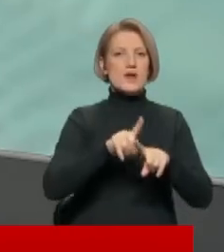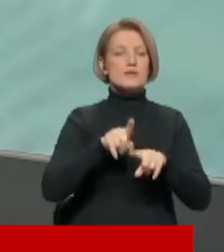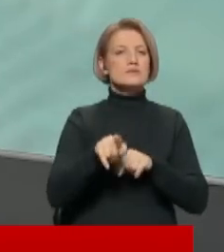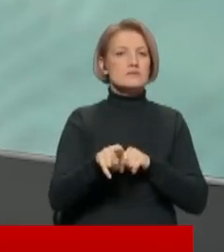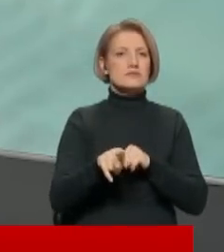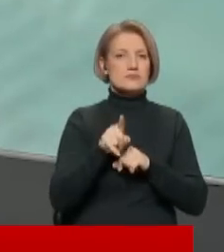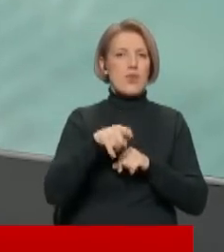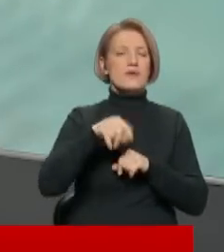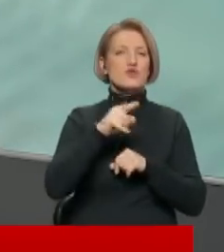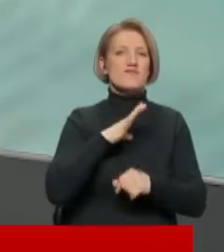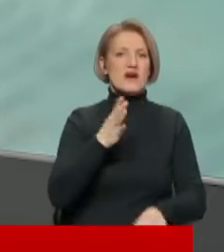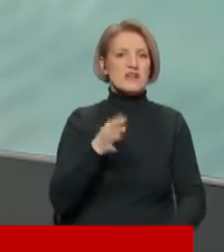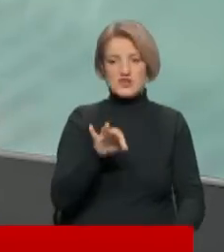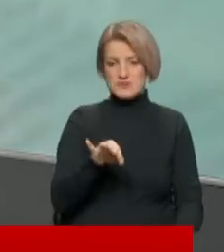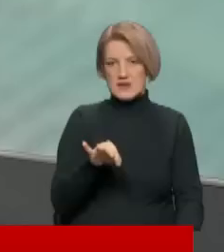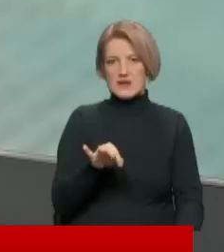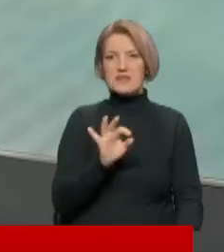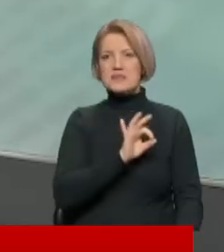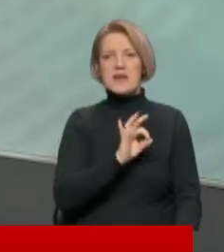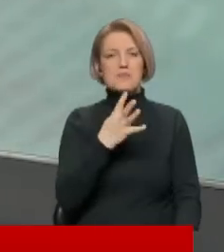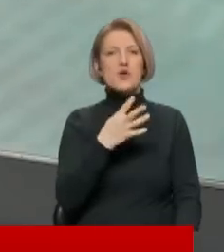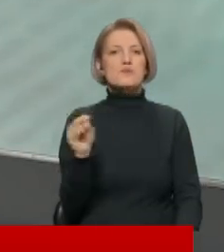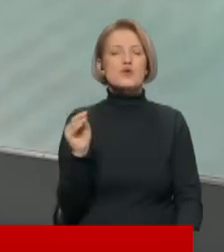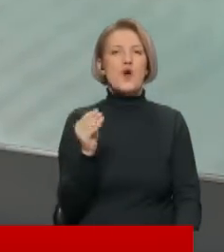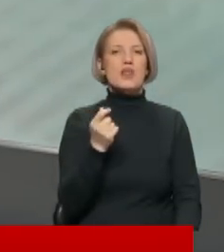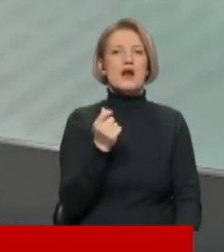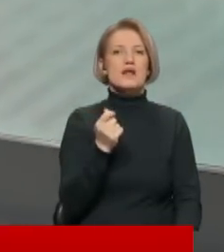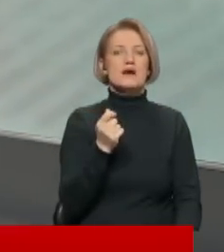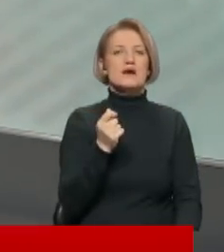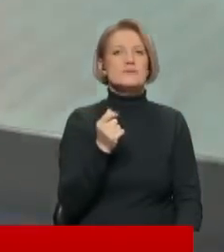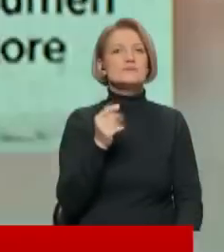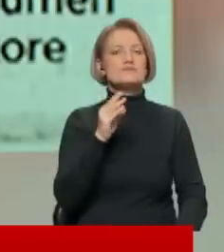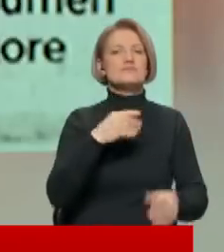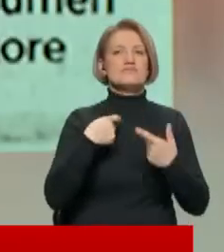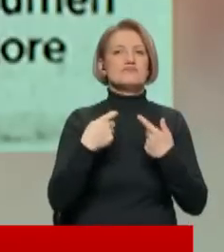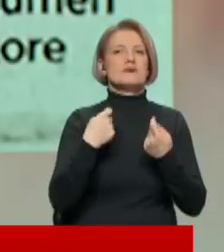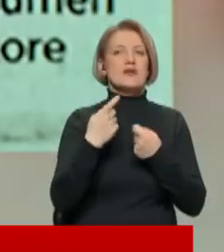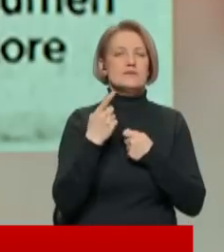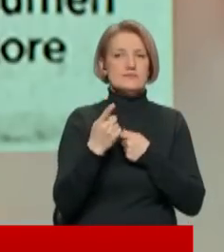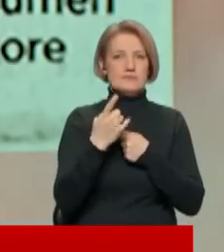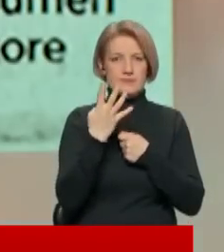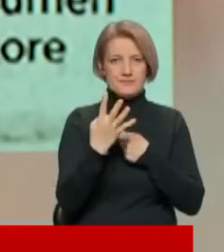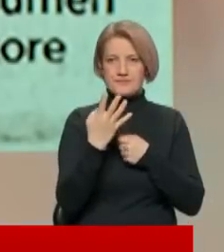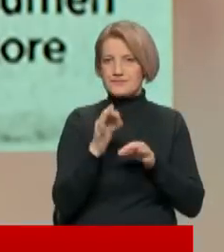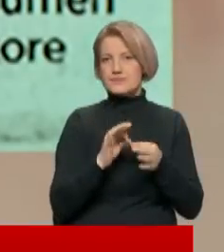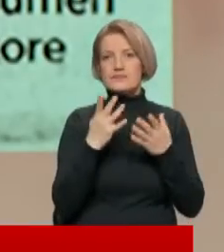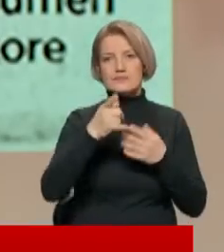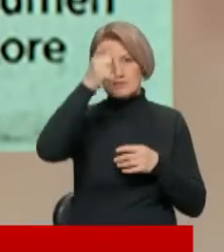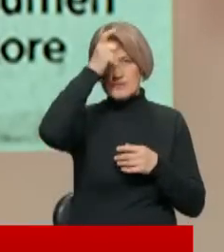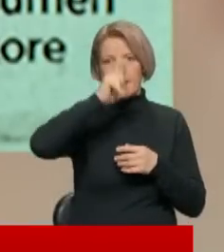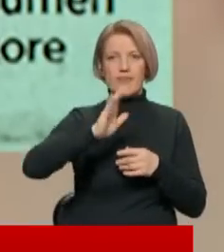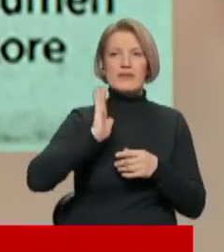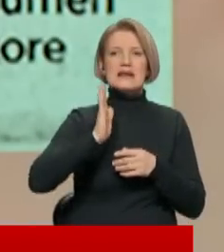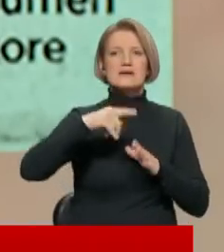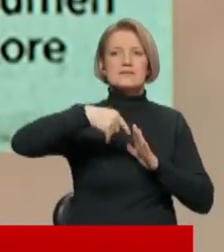gündemimiz vardı Şimdi tam 4 milyon liralık dekorasyon harcaması Peki nedir ülkede